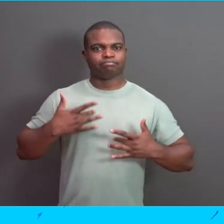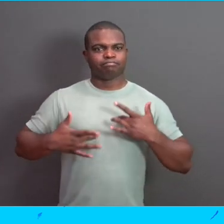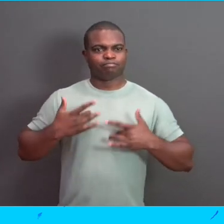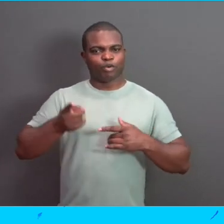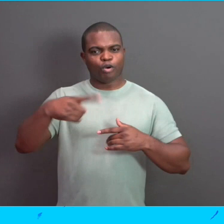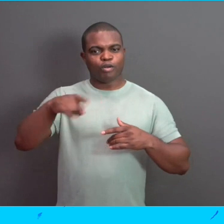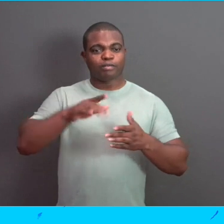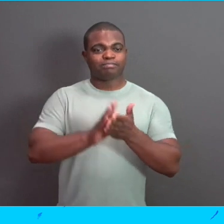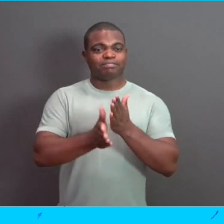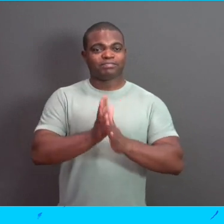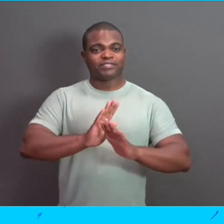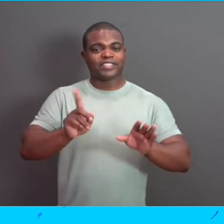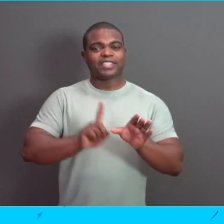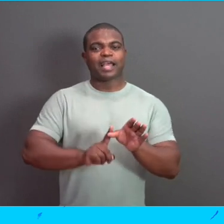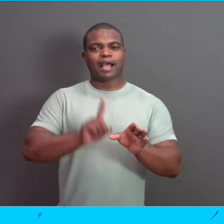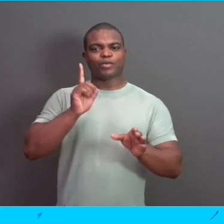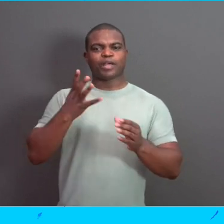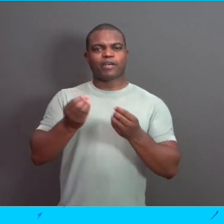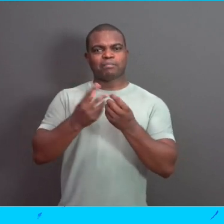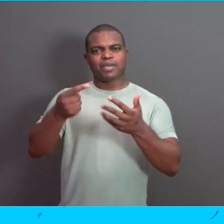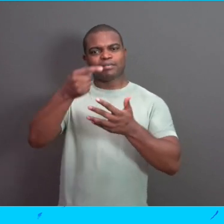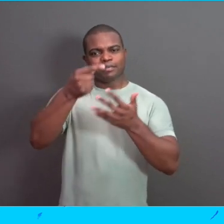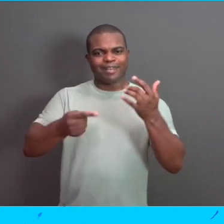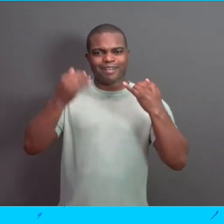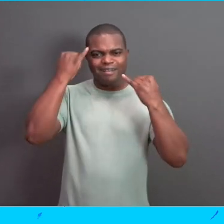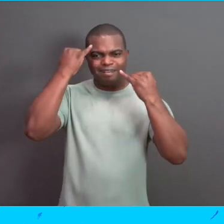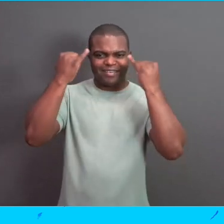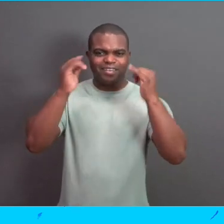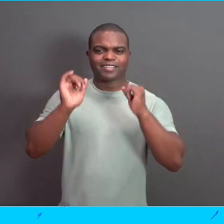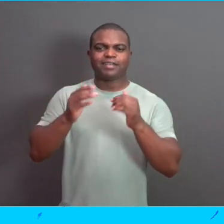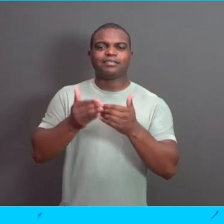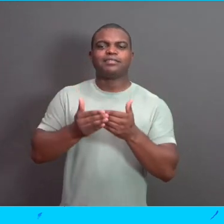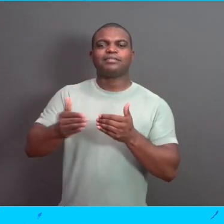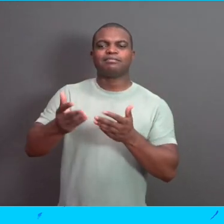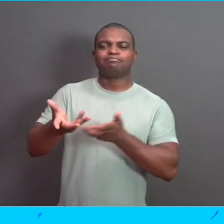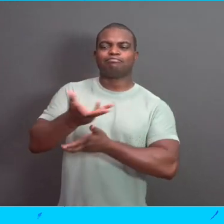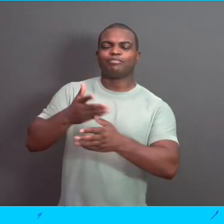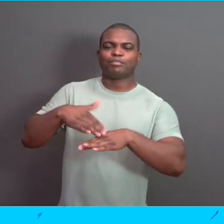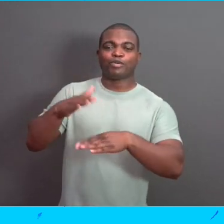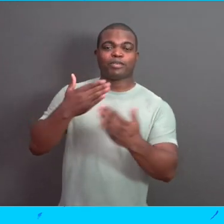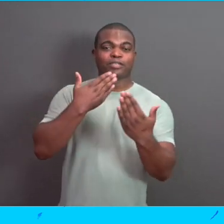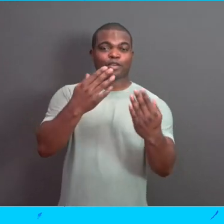Et finalement, il faut participer avec les adolescents. Merci d'avoir participé